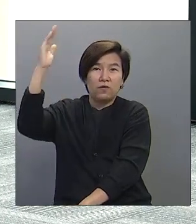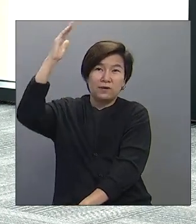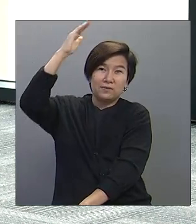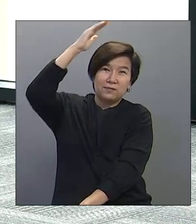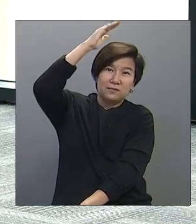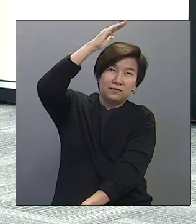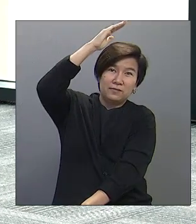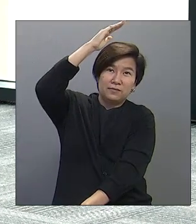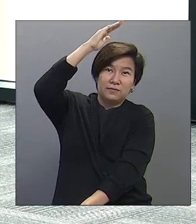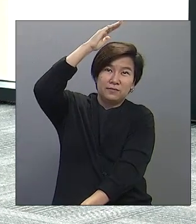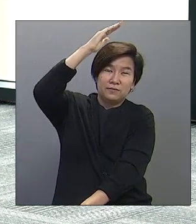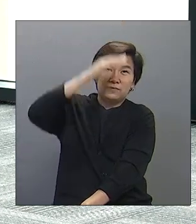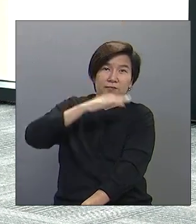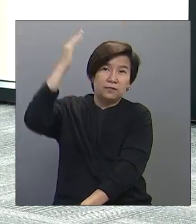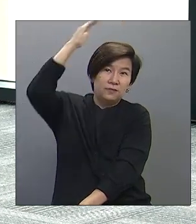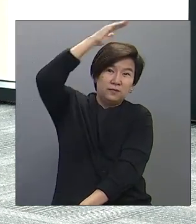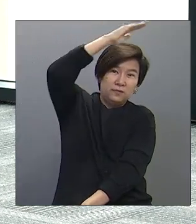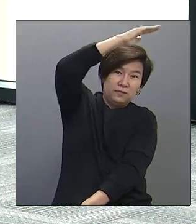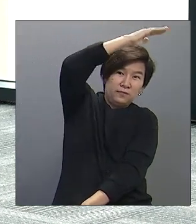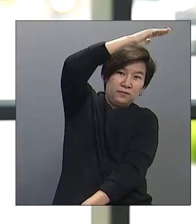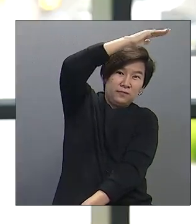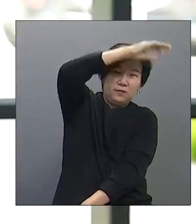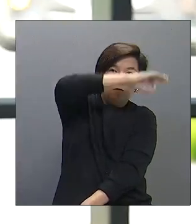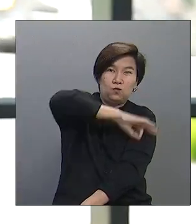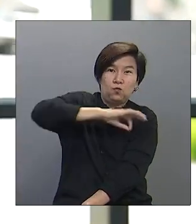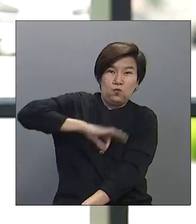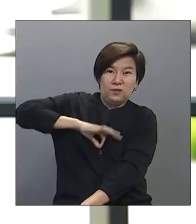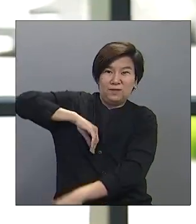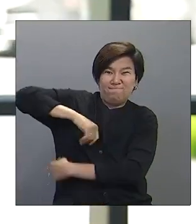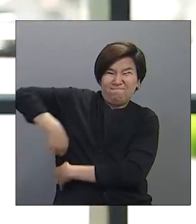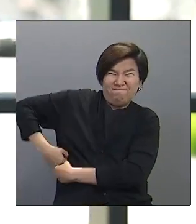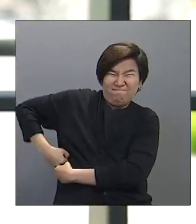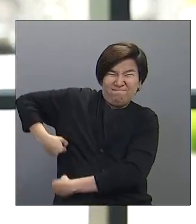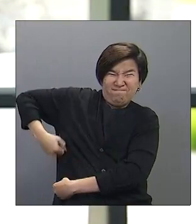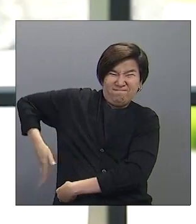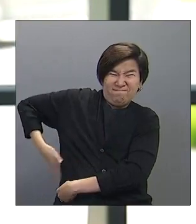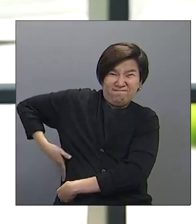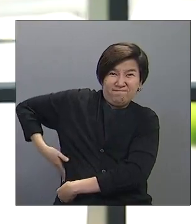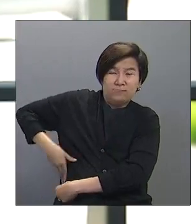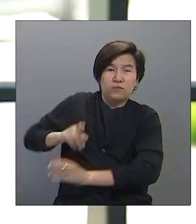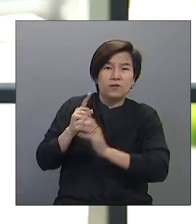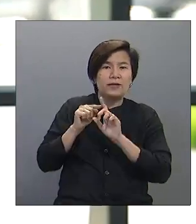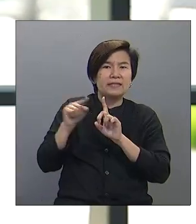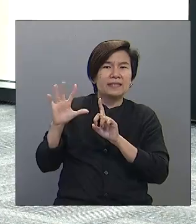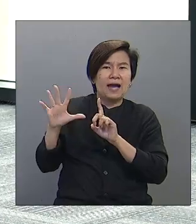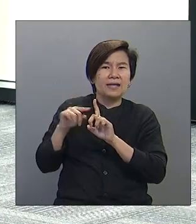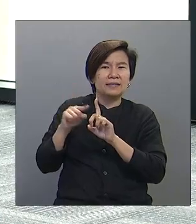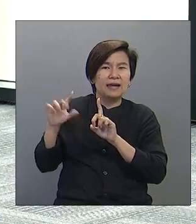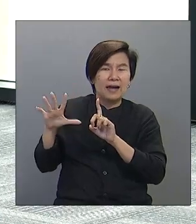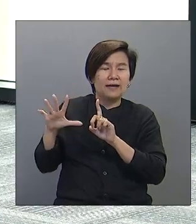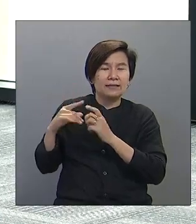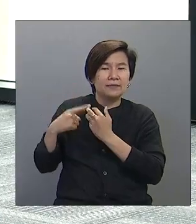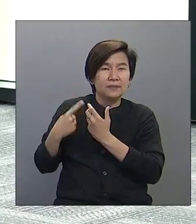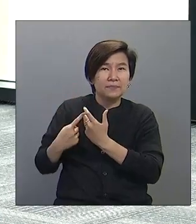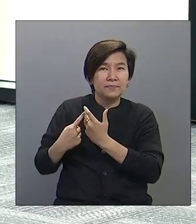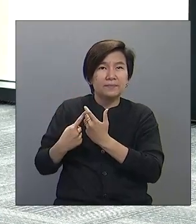ายสังเกตว่าจะรู้สึกเอวนะคะถูกยืดออกค้างไว้5วินาทีนะคะ